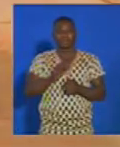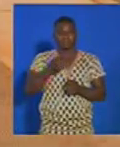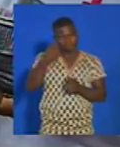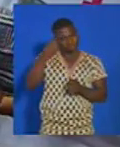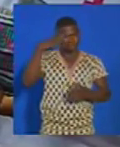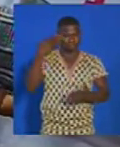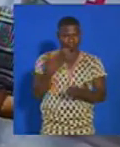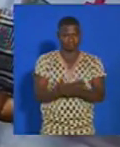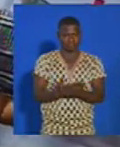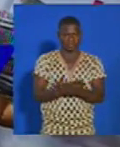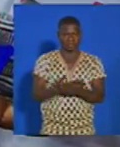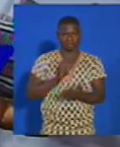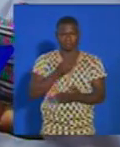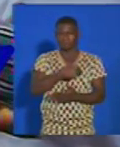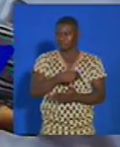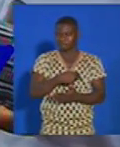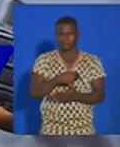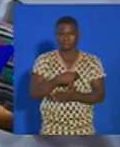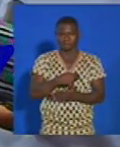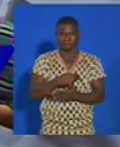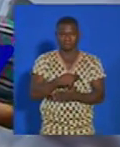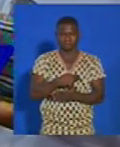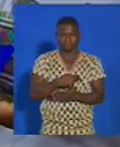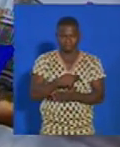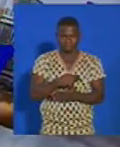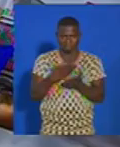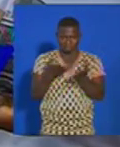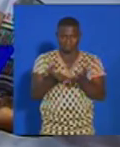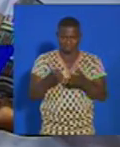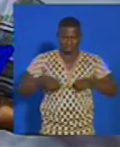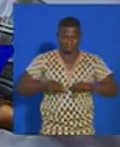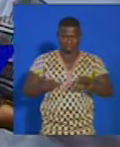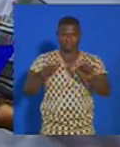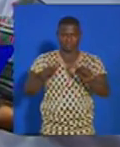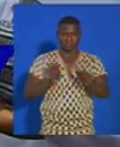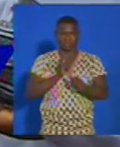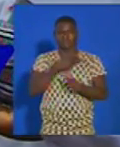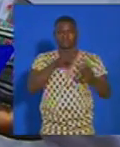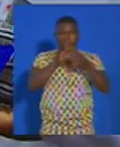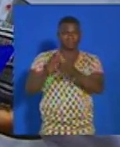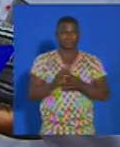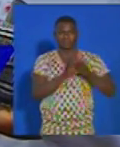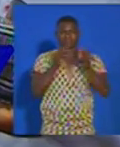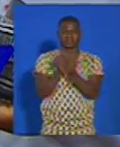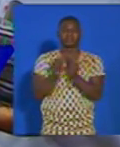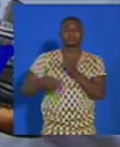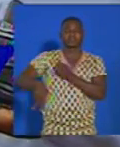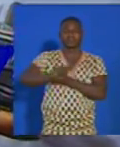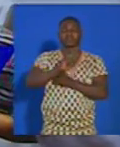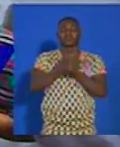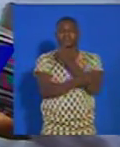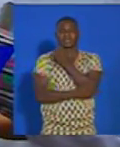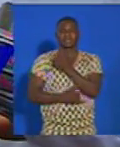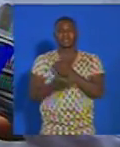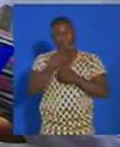bien nous tient toujours fermement à poursuivre notre coopération avec votre pays et